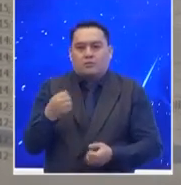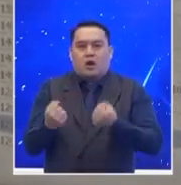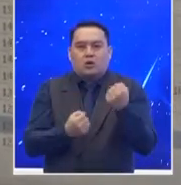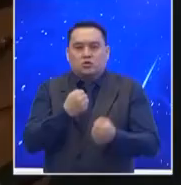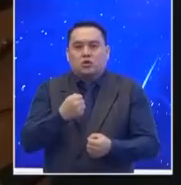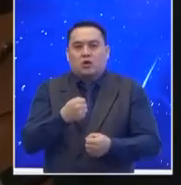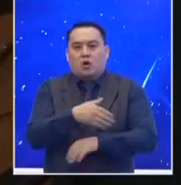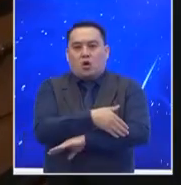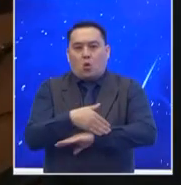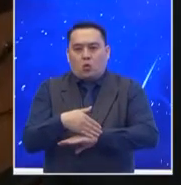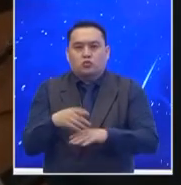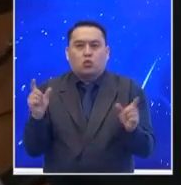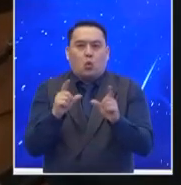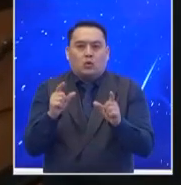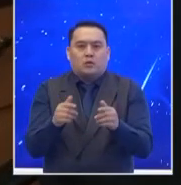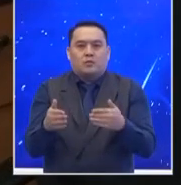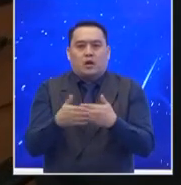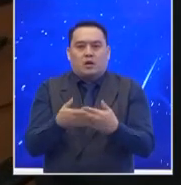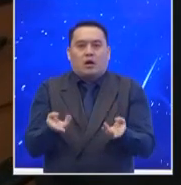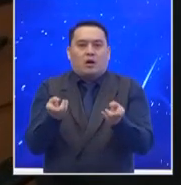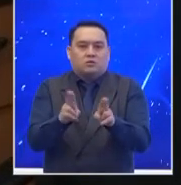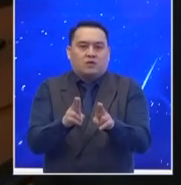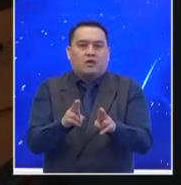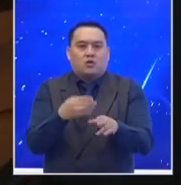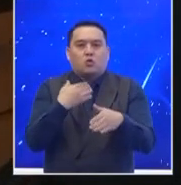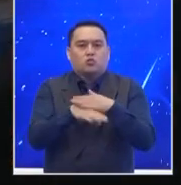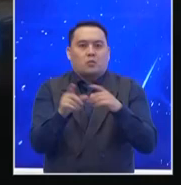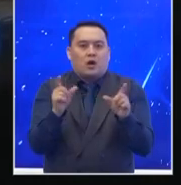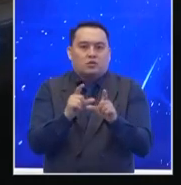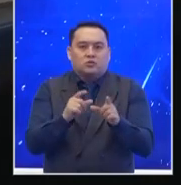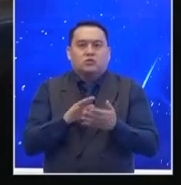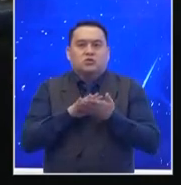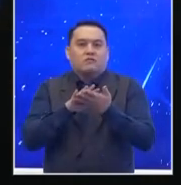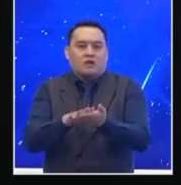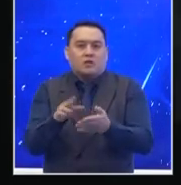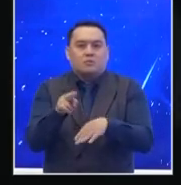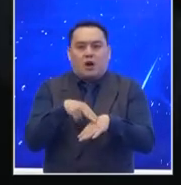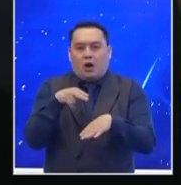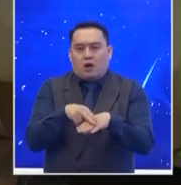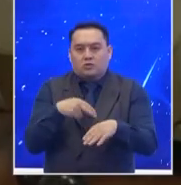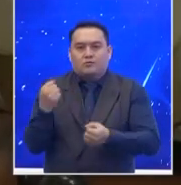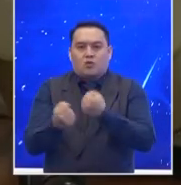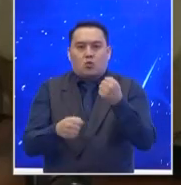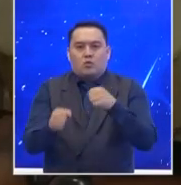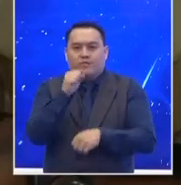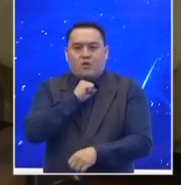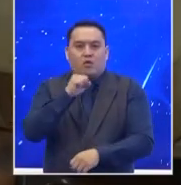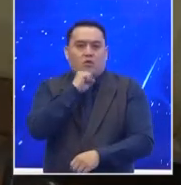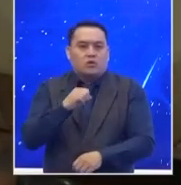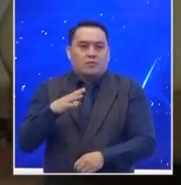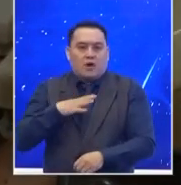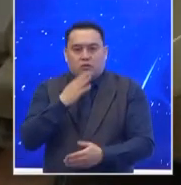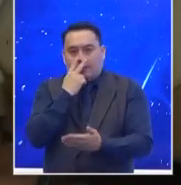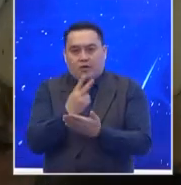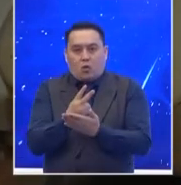автокөлігін 90 көшесіндегі дүкеннің алдынан айдап кеткендігі туралы арызданды. Полицейлер бүтін көлікті айдап әкету дерегі бойынша